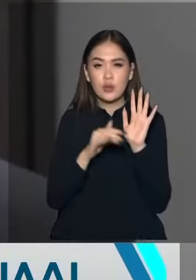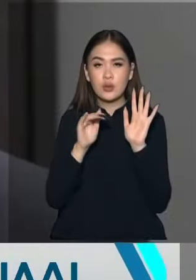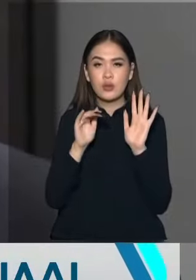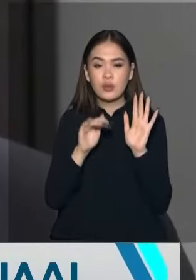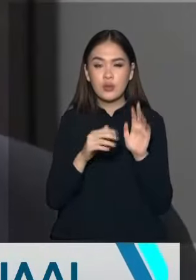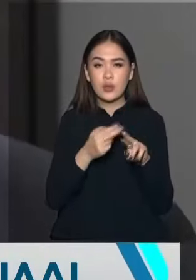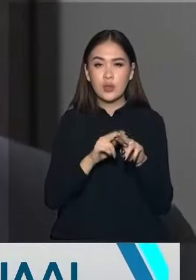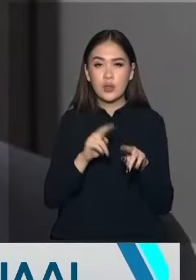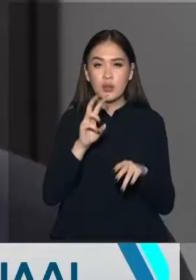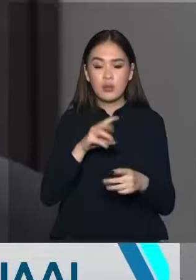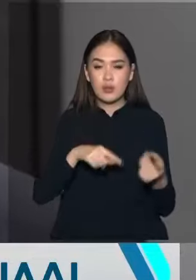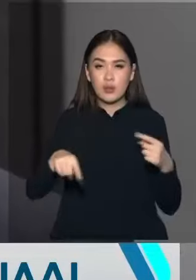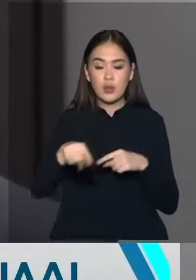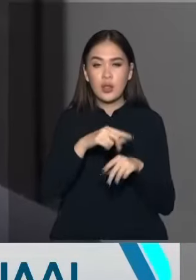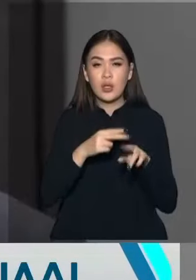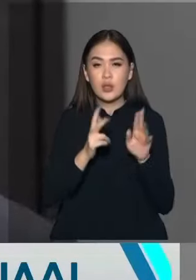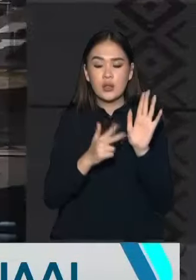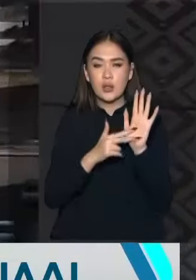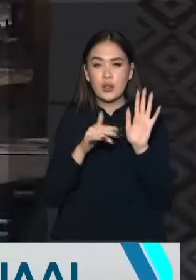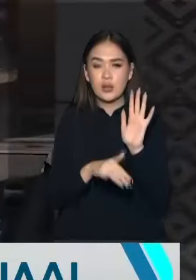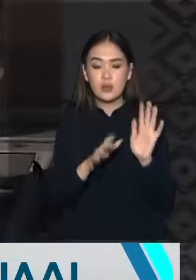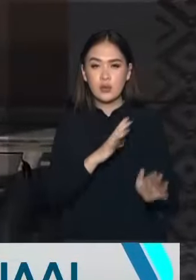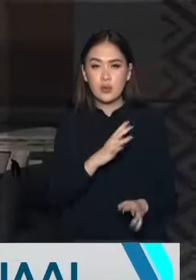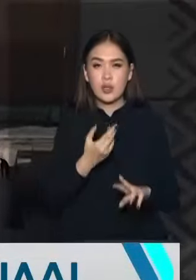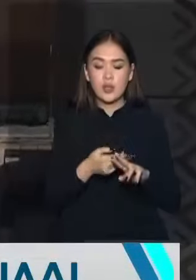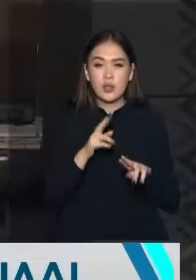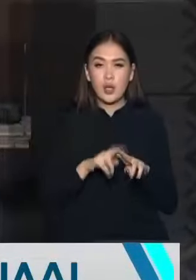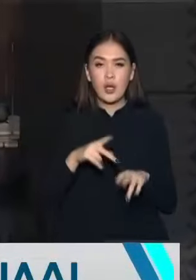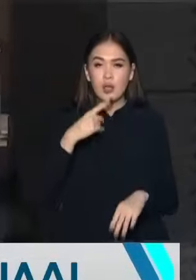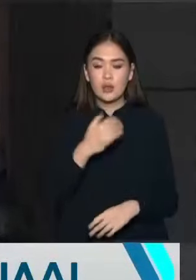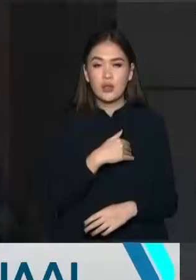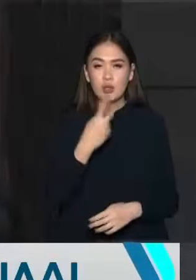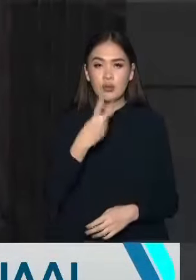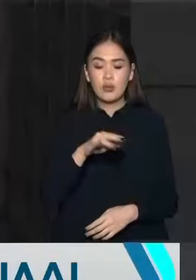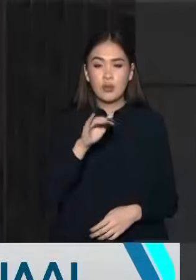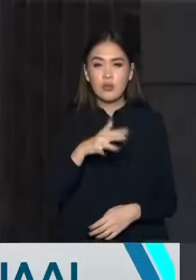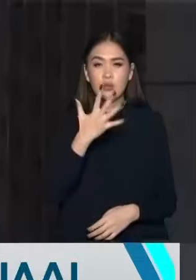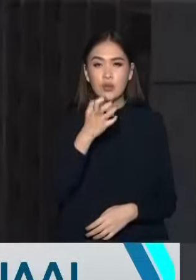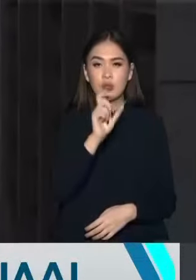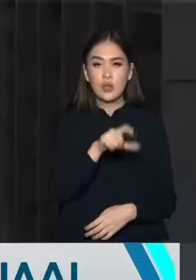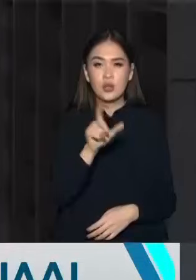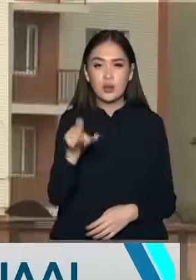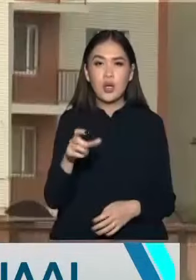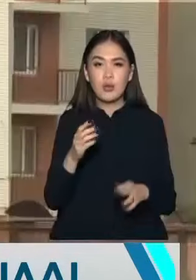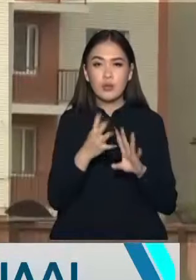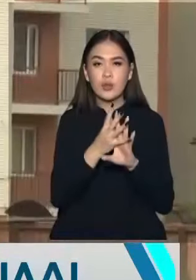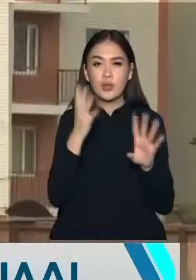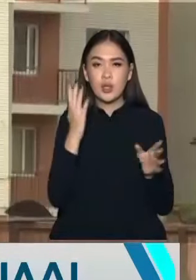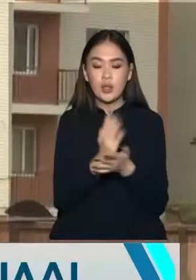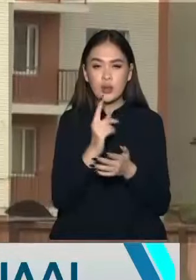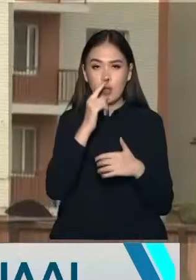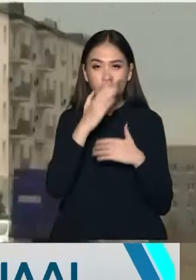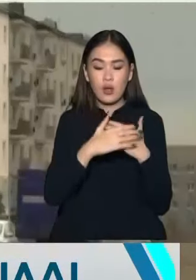метр, немесе 8 мың пәтер. Айта кетейік, қазір өңірде 20 500 адам баспана кезегінде тұр. Былтырғы